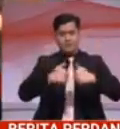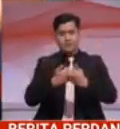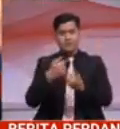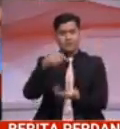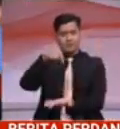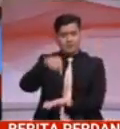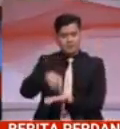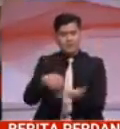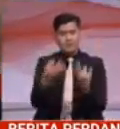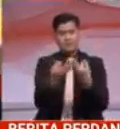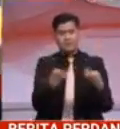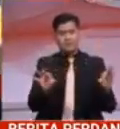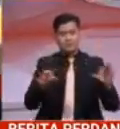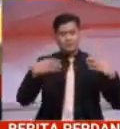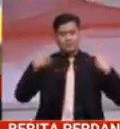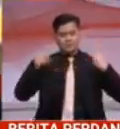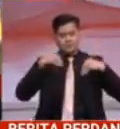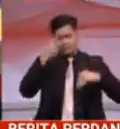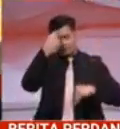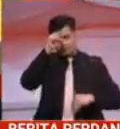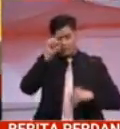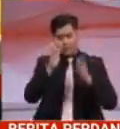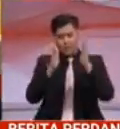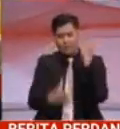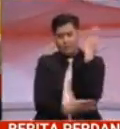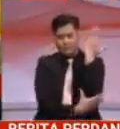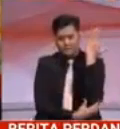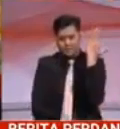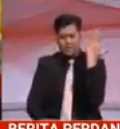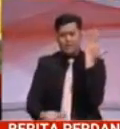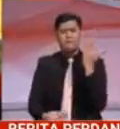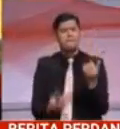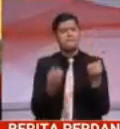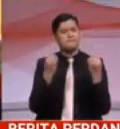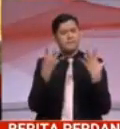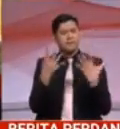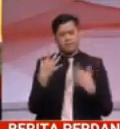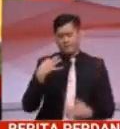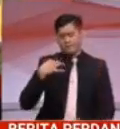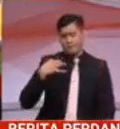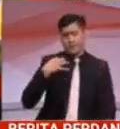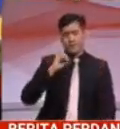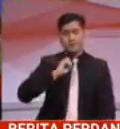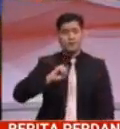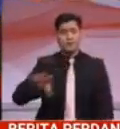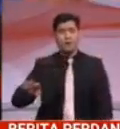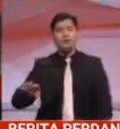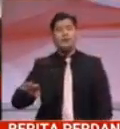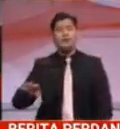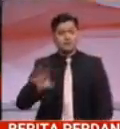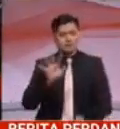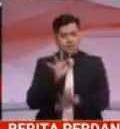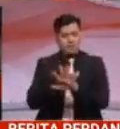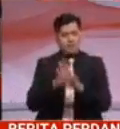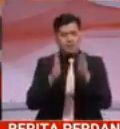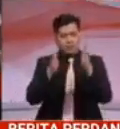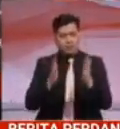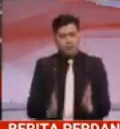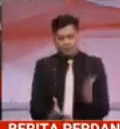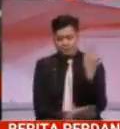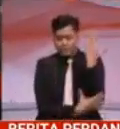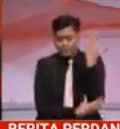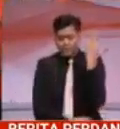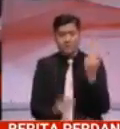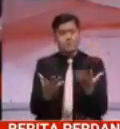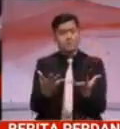for asnaf timbul selepas melihat banyak pakaian terpakai, terbuang sedangkan ramai kalangan asnaf memerlukannya. Sebagai